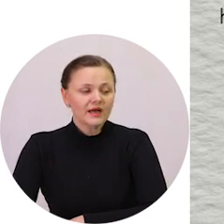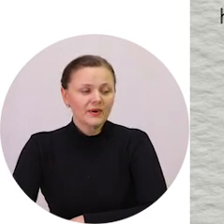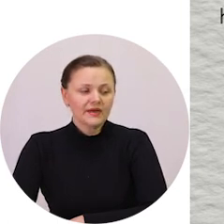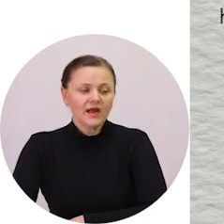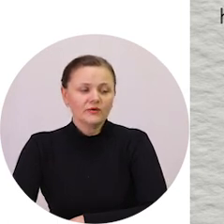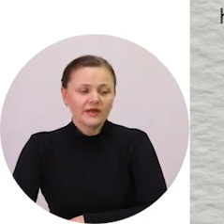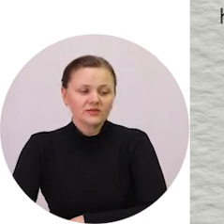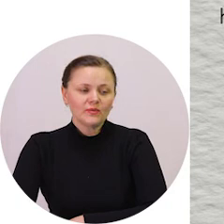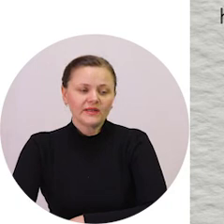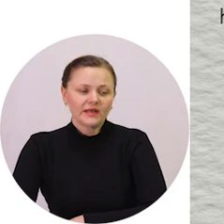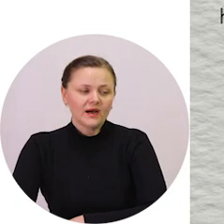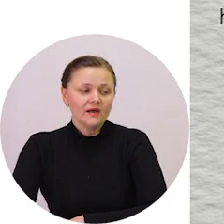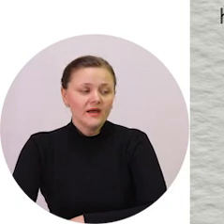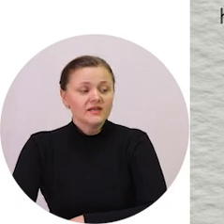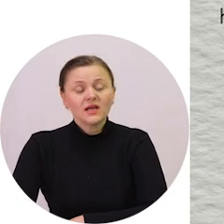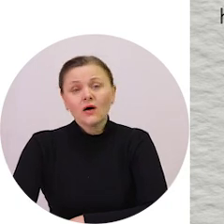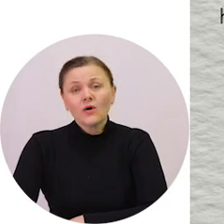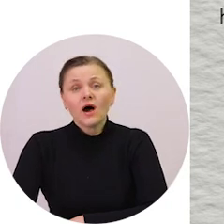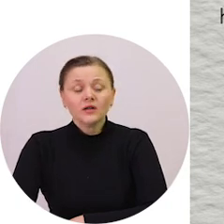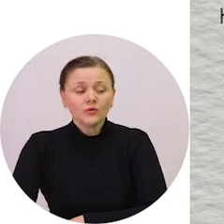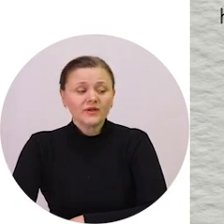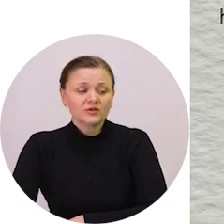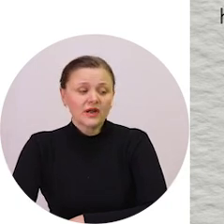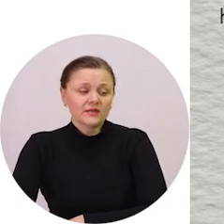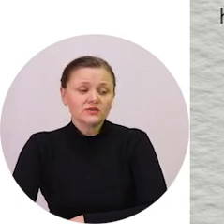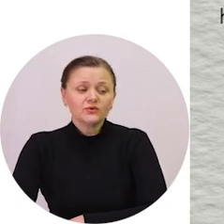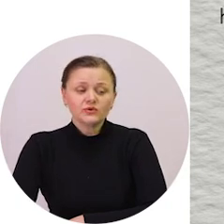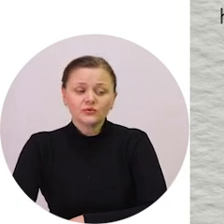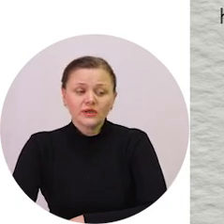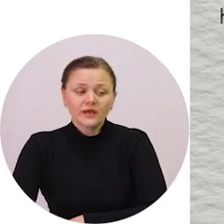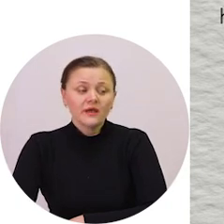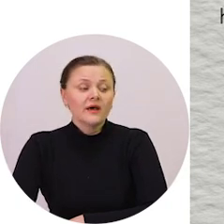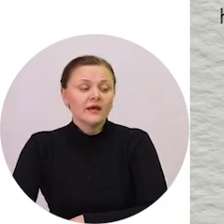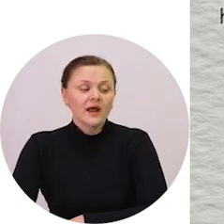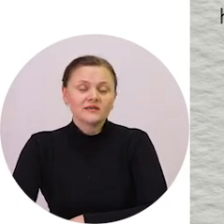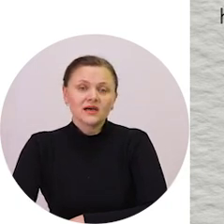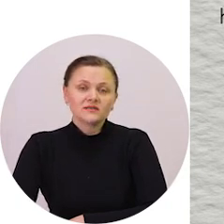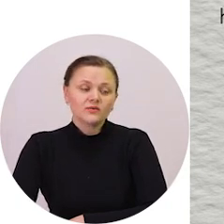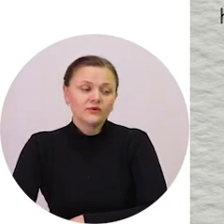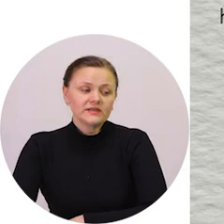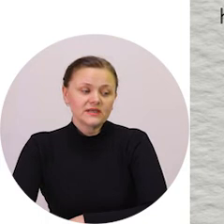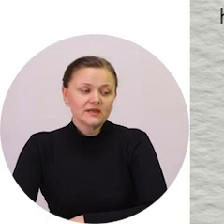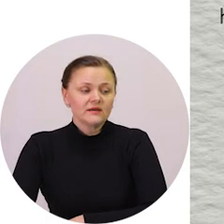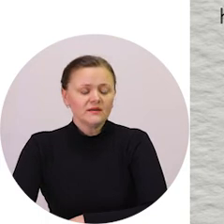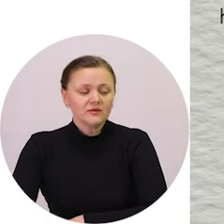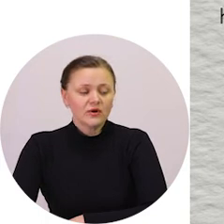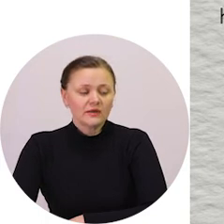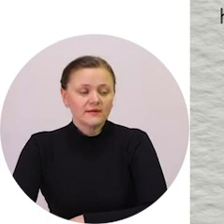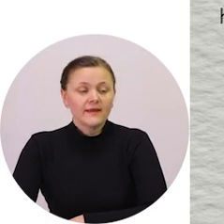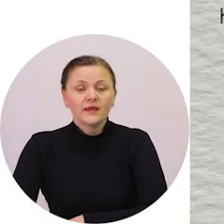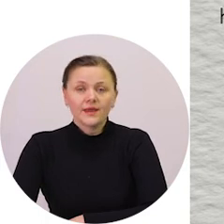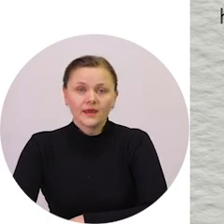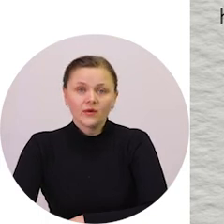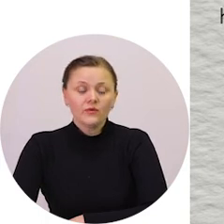Pornind de la părerea lui Nelson Mandela sau a altor personalități cunoscute, realizează un desen